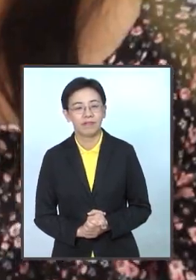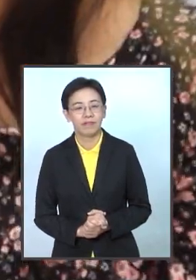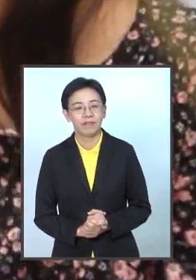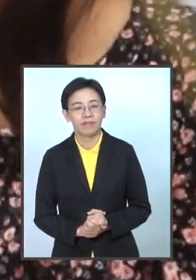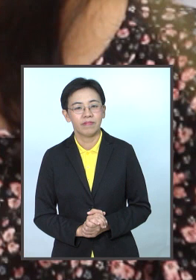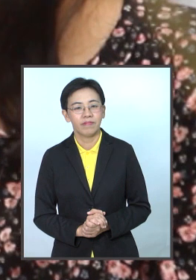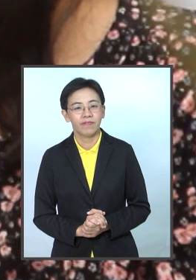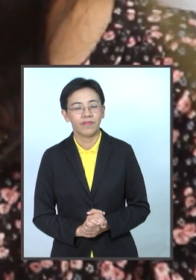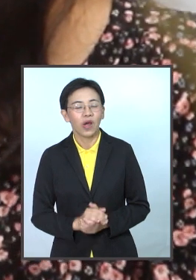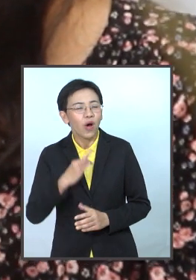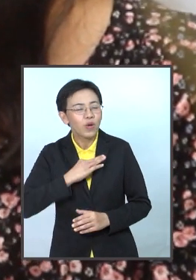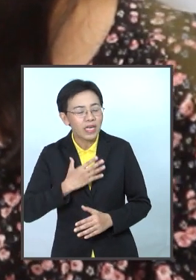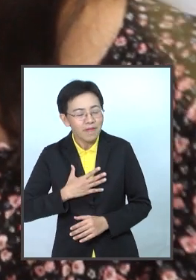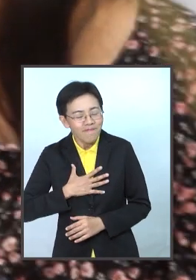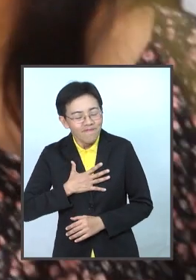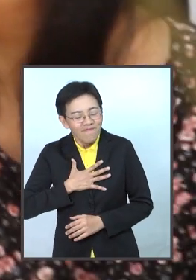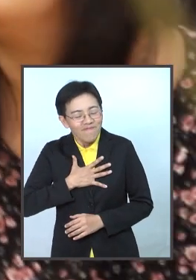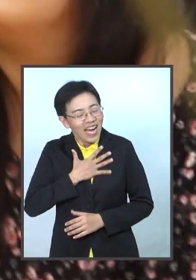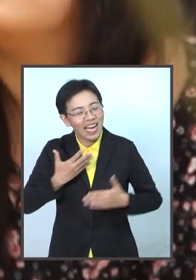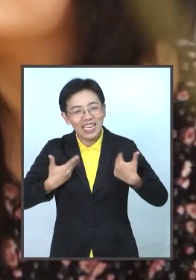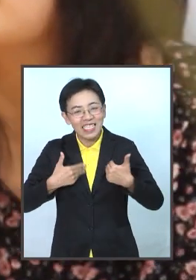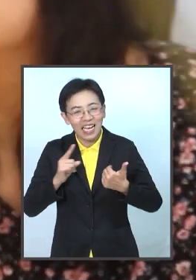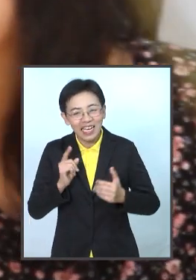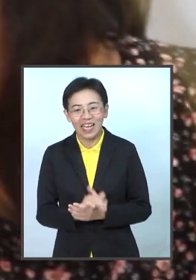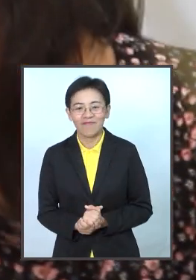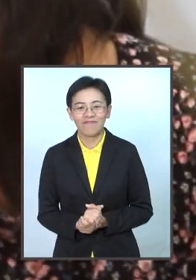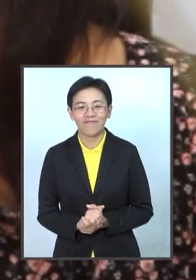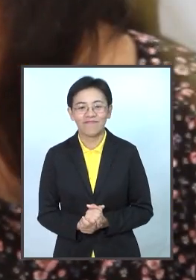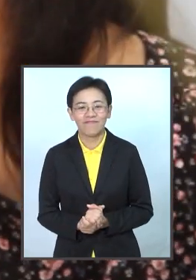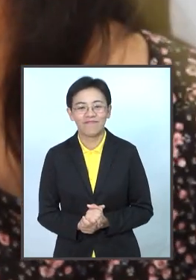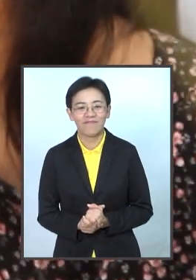คือความภาคภูมิใจที่น้องทอยคุณแม่ดีใจที่สุดค่ะ